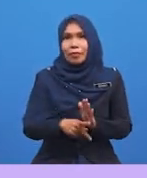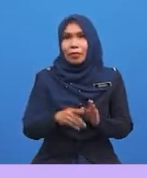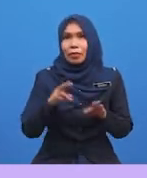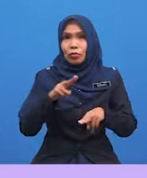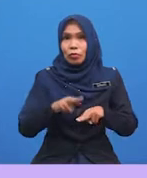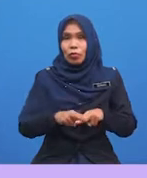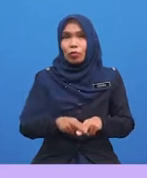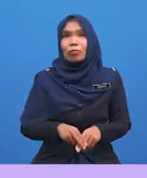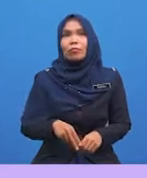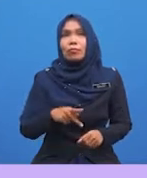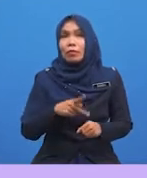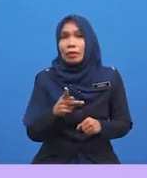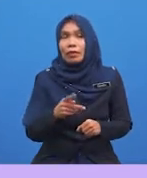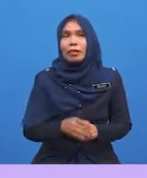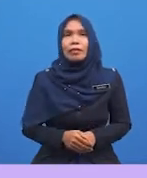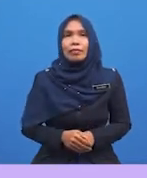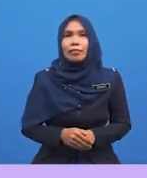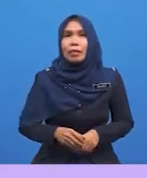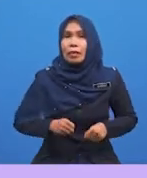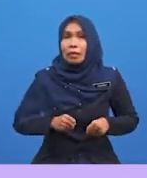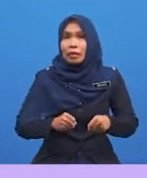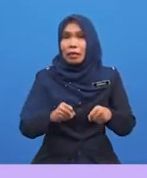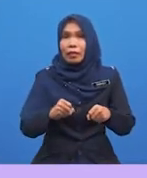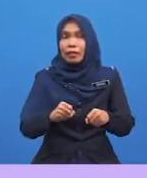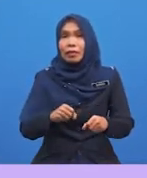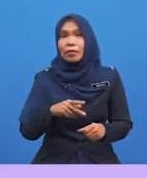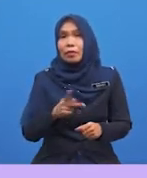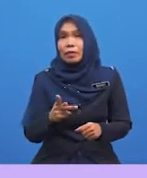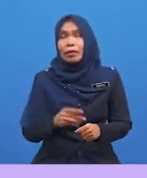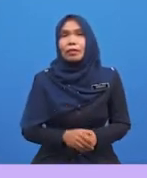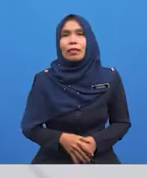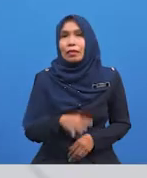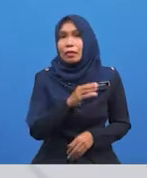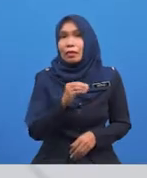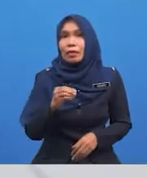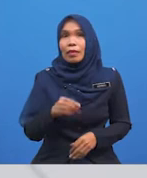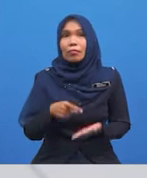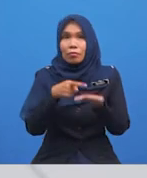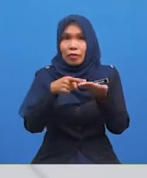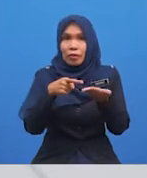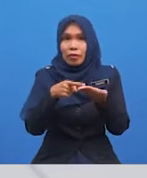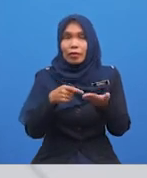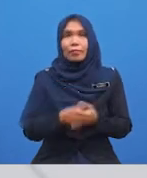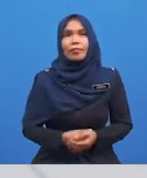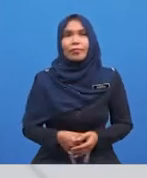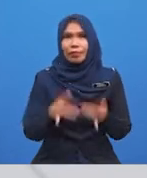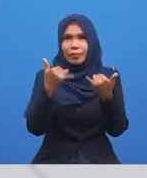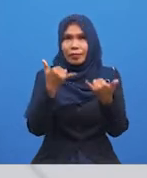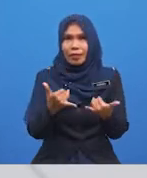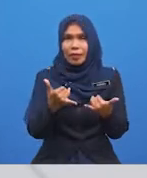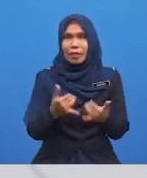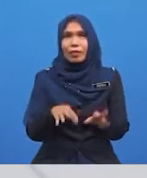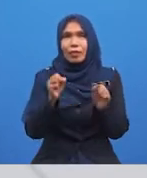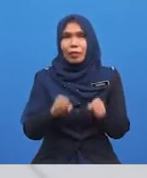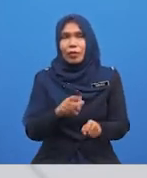padat, penduduk sederhana padat dan penduduk jarang. Sekarang, bolehkah murid-murid